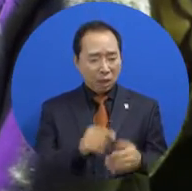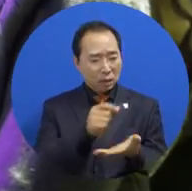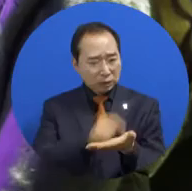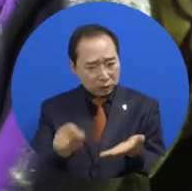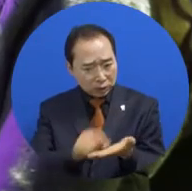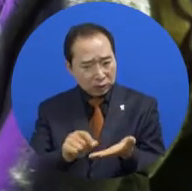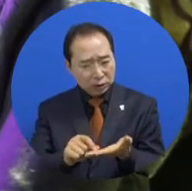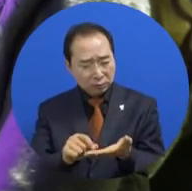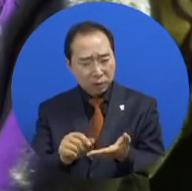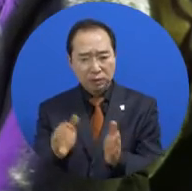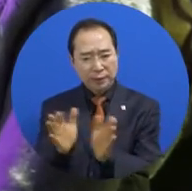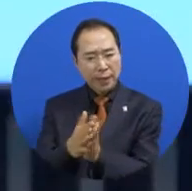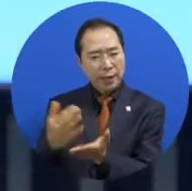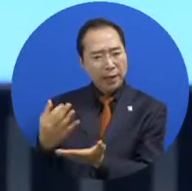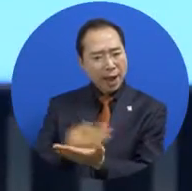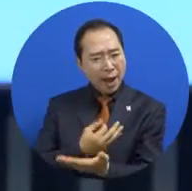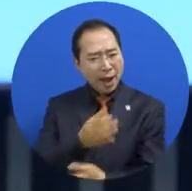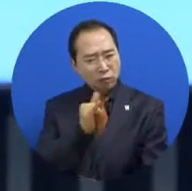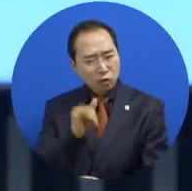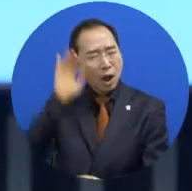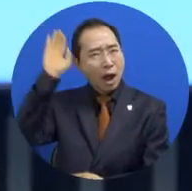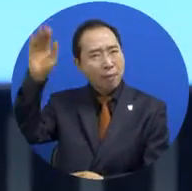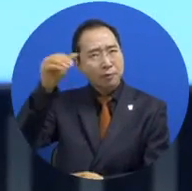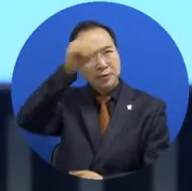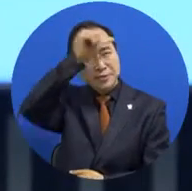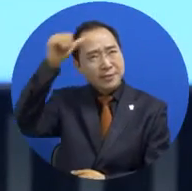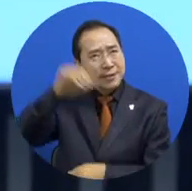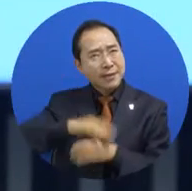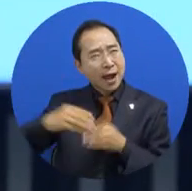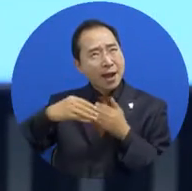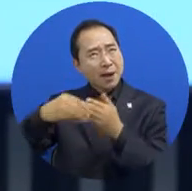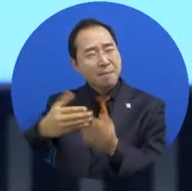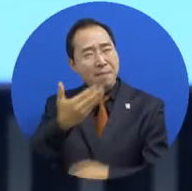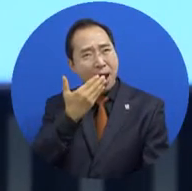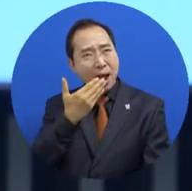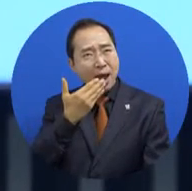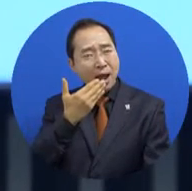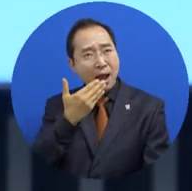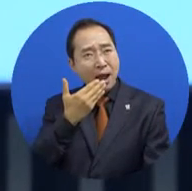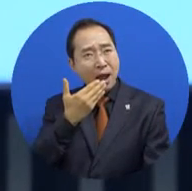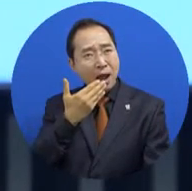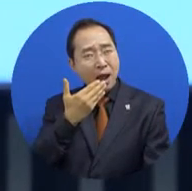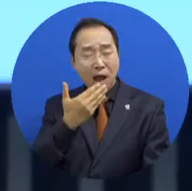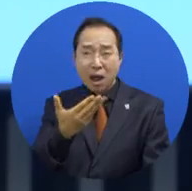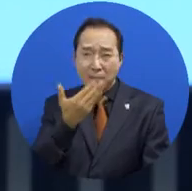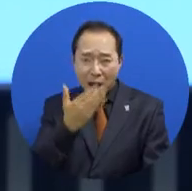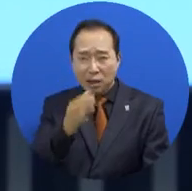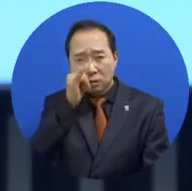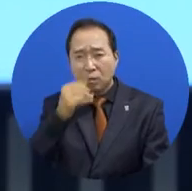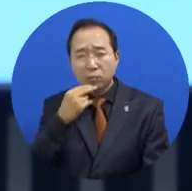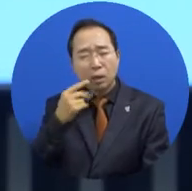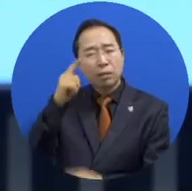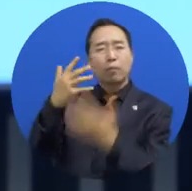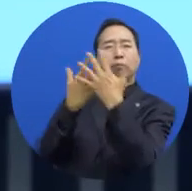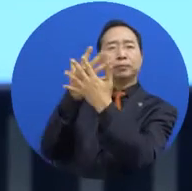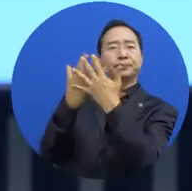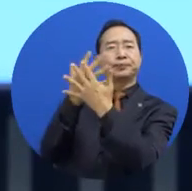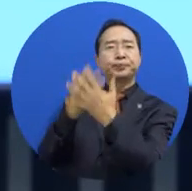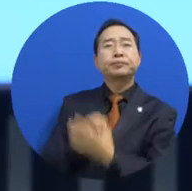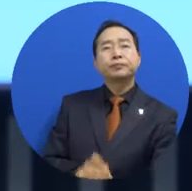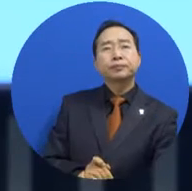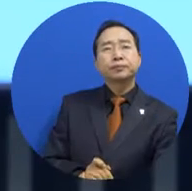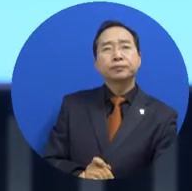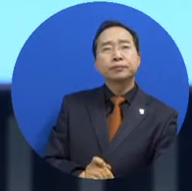내가 밥벌이를 할 수 있고 그 다음에 내 인생을 기획할 수가 있을까? 이거는 답이 없죠. 답이